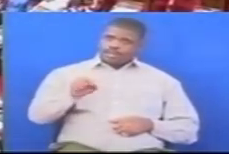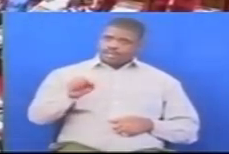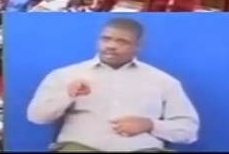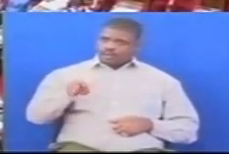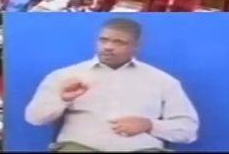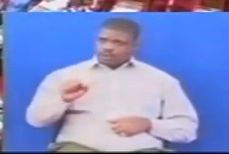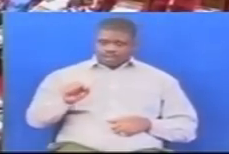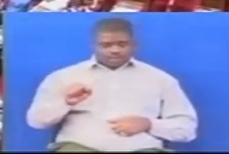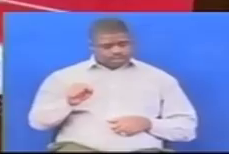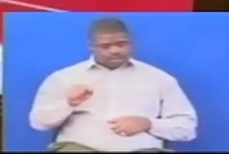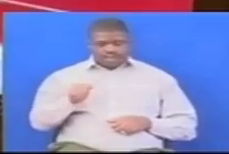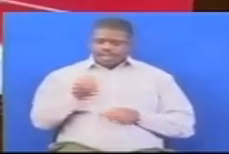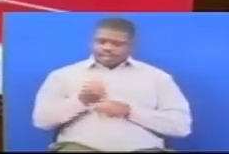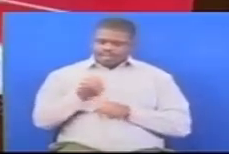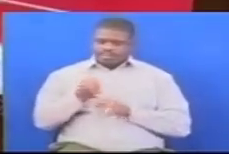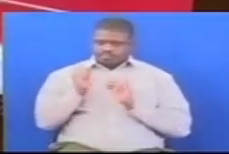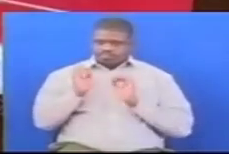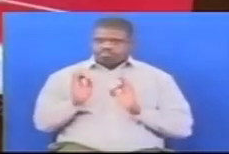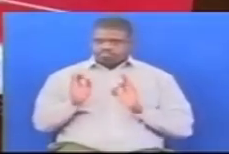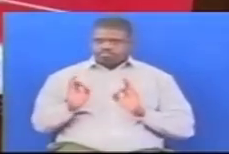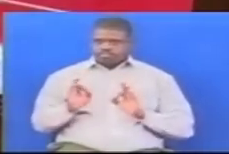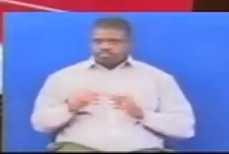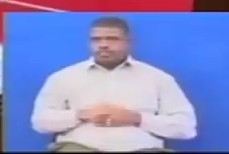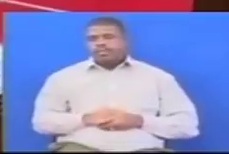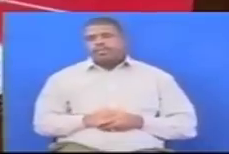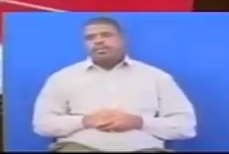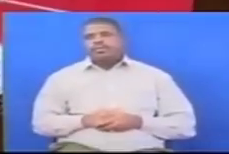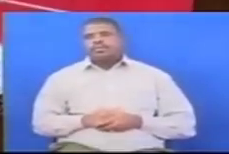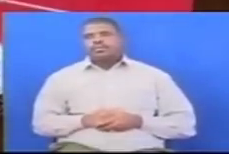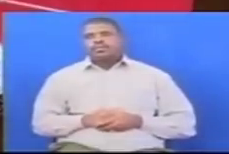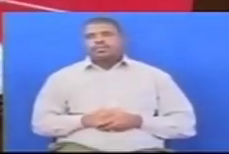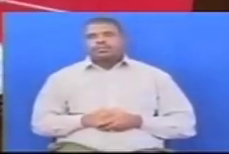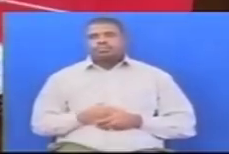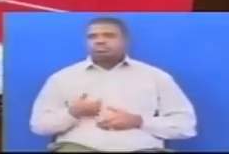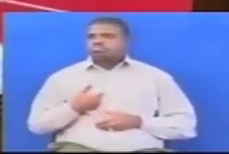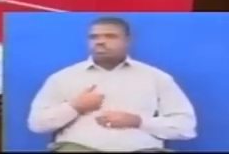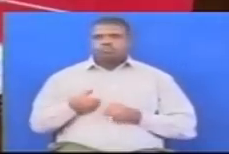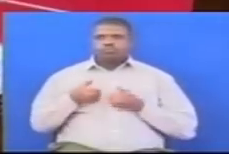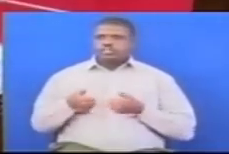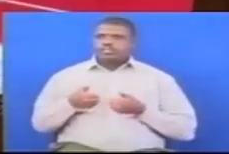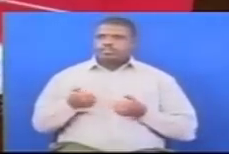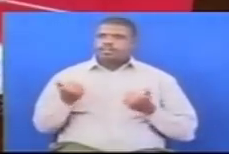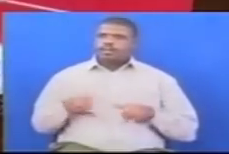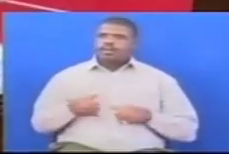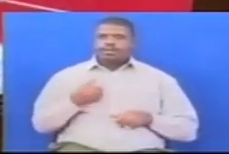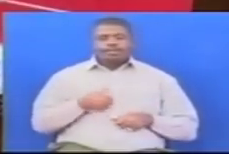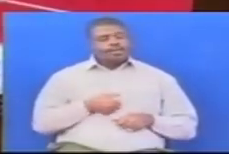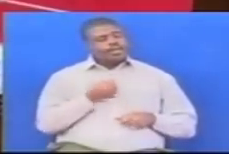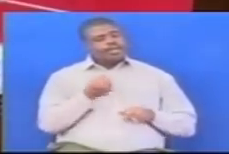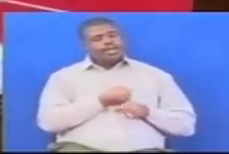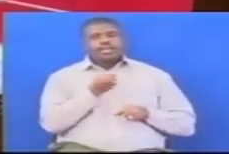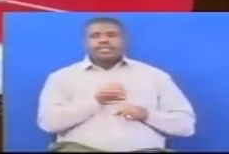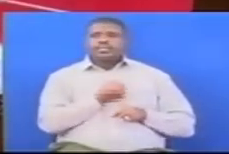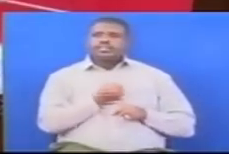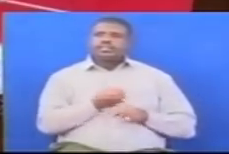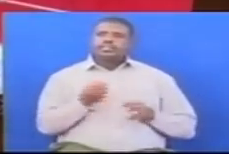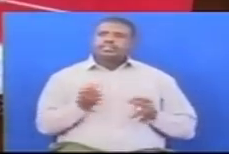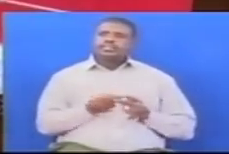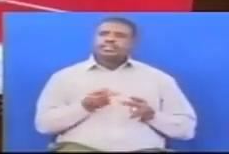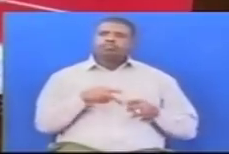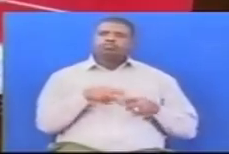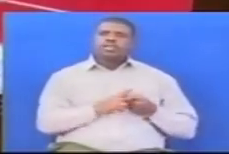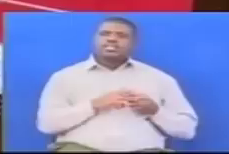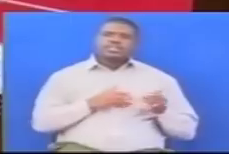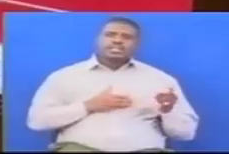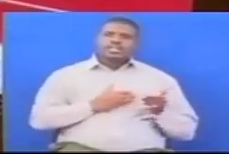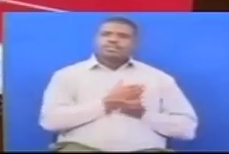Mkuu na Naibu Katibu Mkuu, anafanya kazi ambayo sikutegemea. Profesa Mbarawa anafanya kazi kama vile mhandisi, anapita